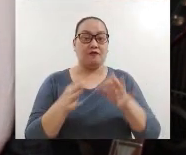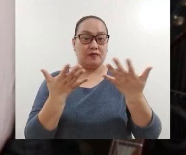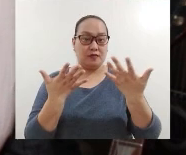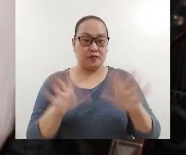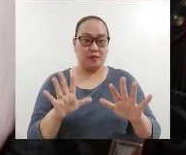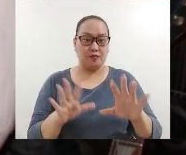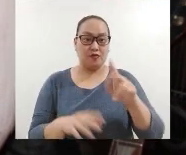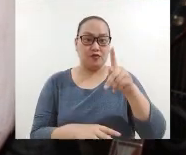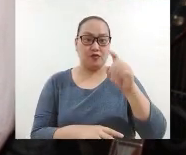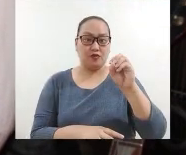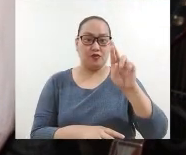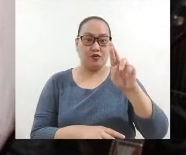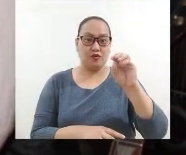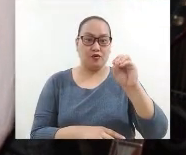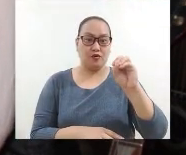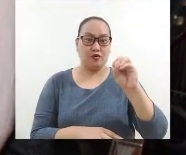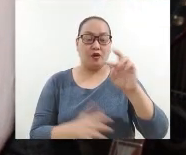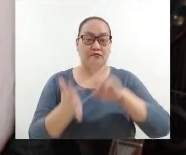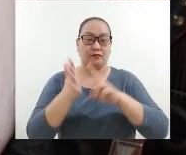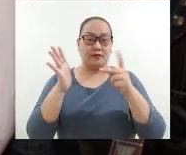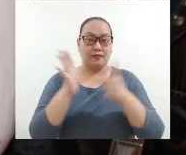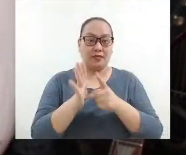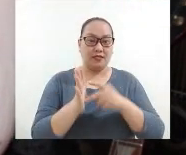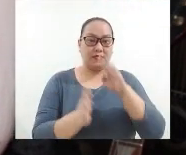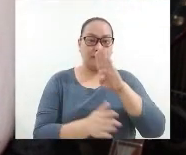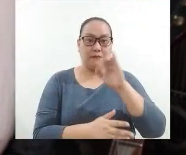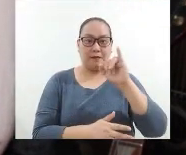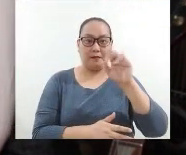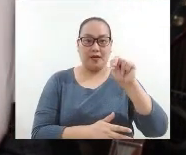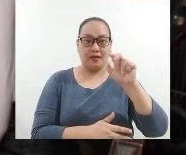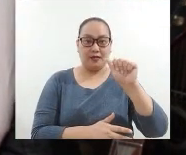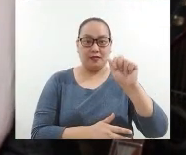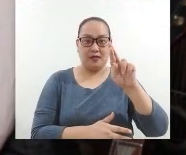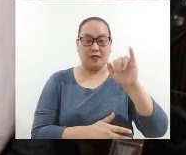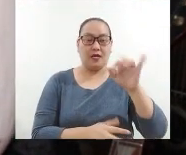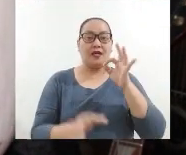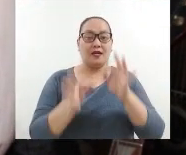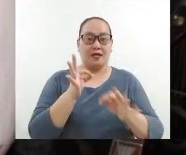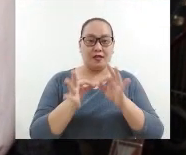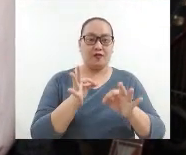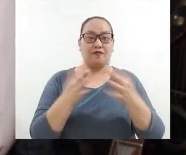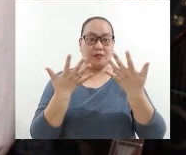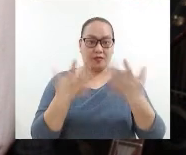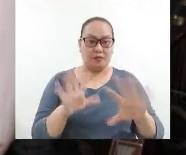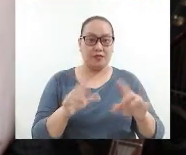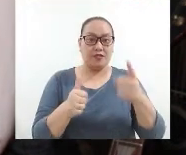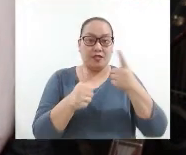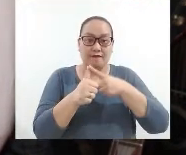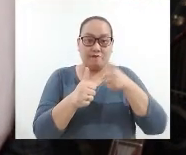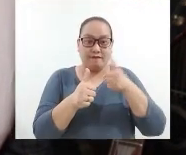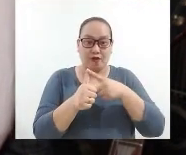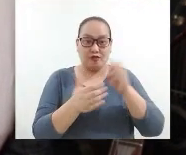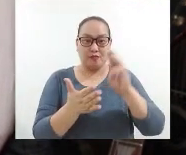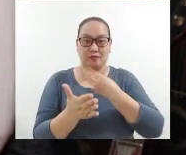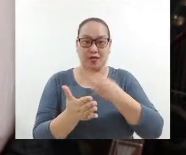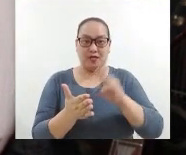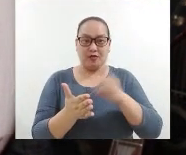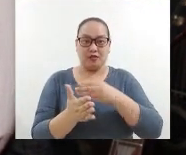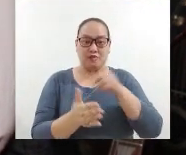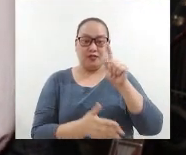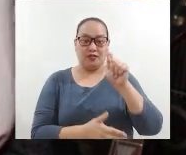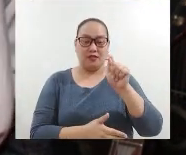koro, nangangahulugan na ito ay binary. Kung matatapos doon sa inumpisahang melodiya, ito